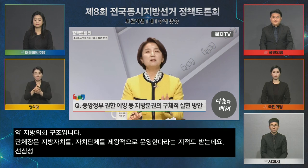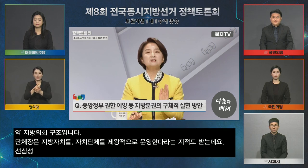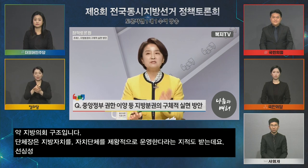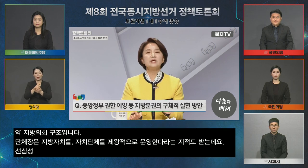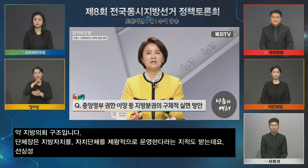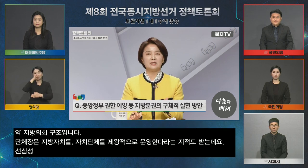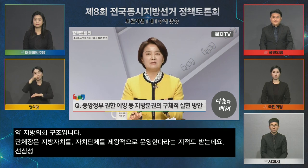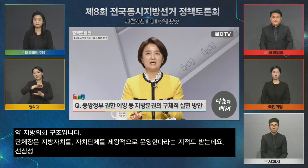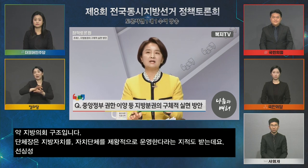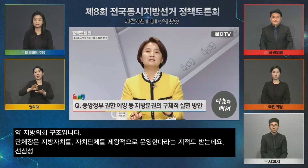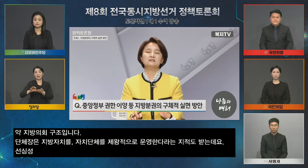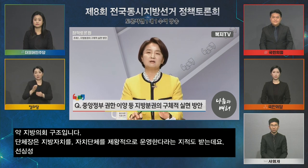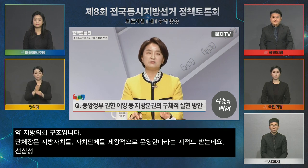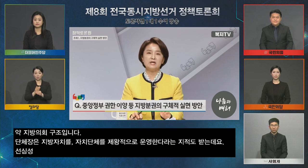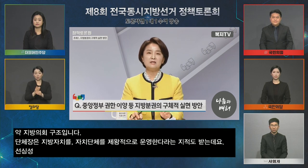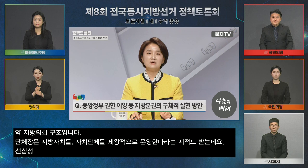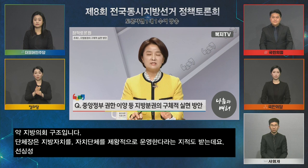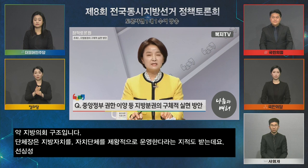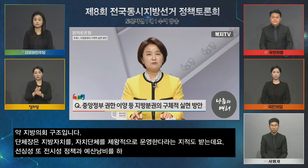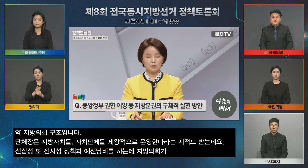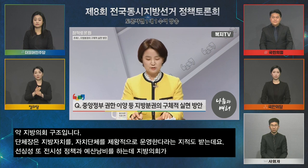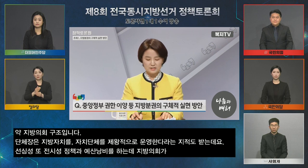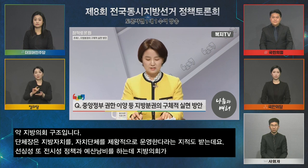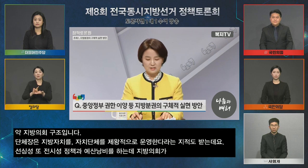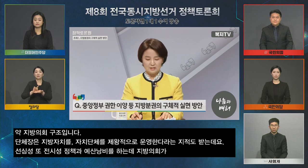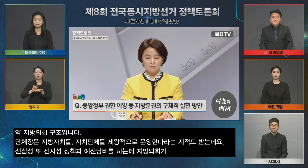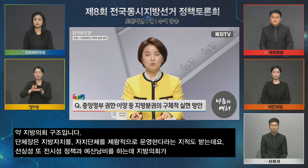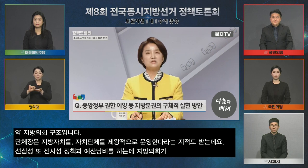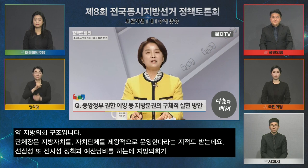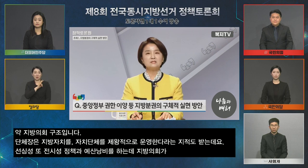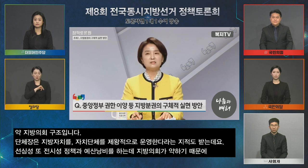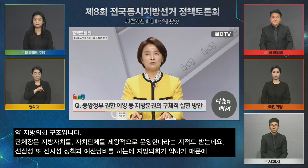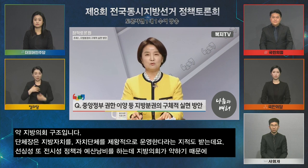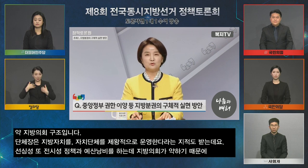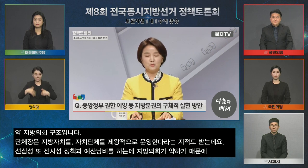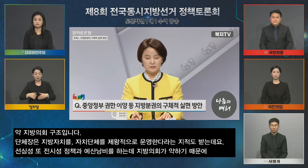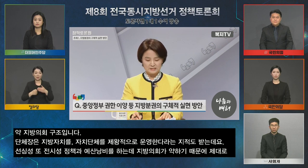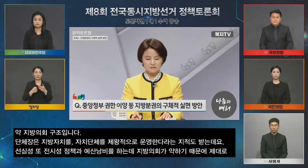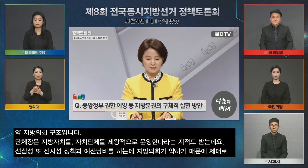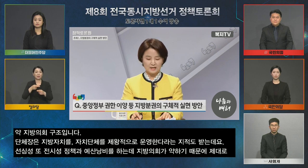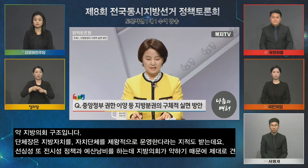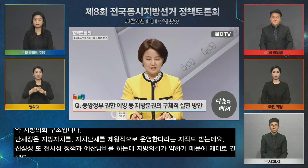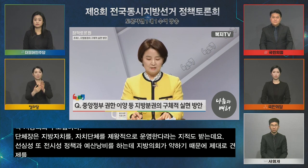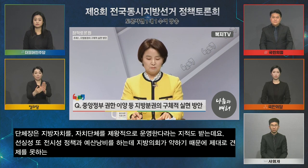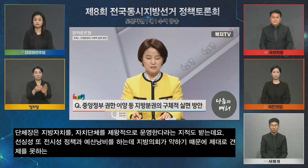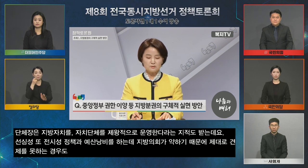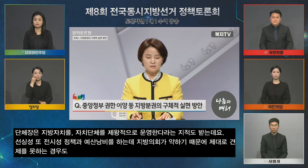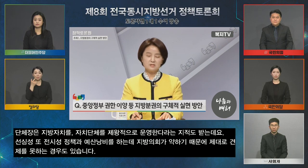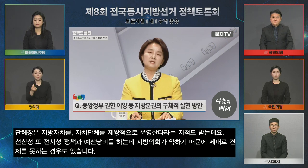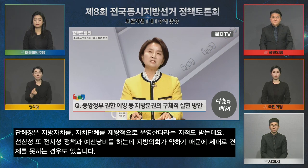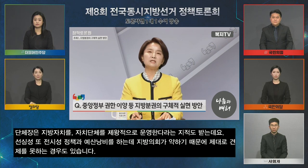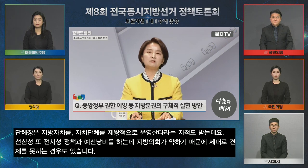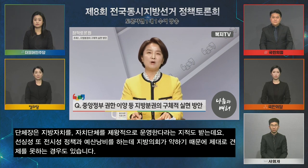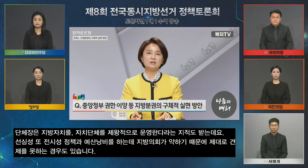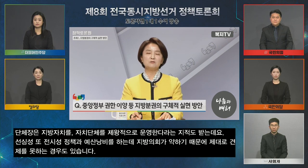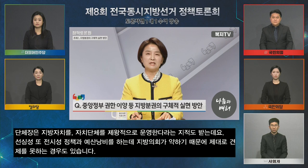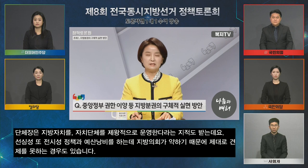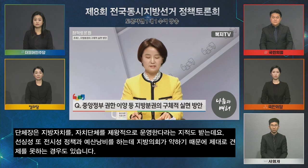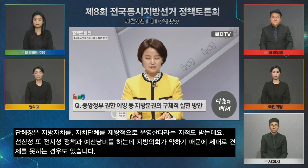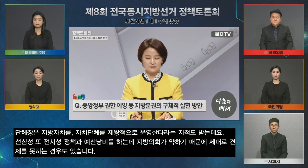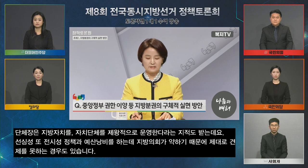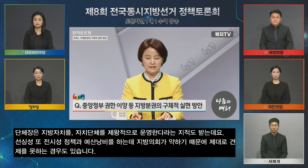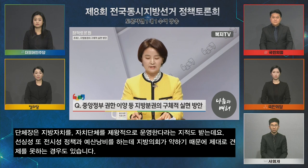지방의회가 약하기 때문에 제대로 견제를 못하는 경우도 있습니다. 민선 7기